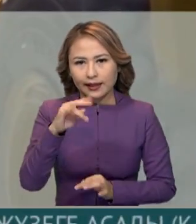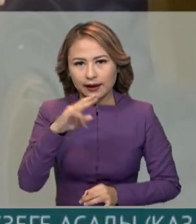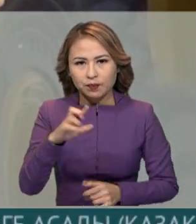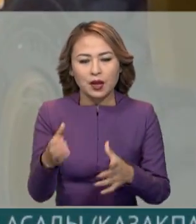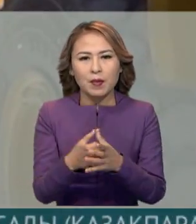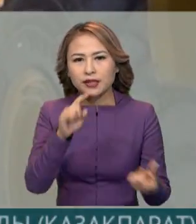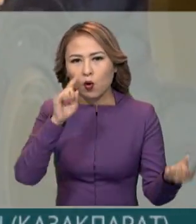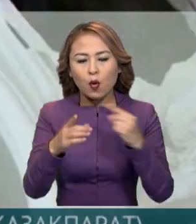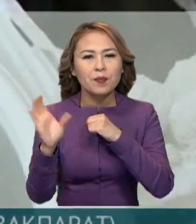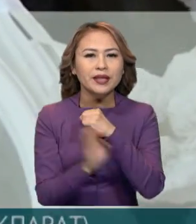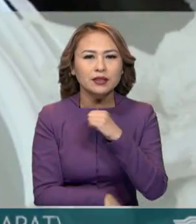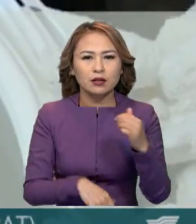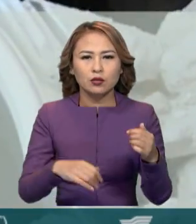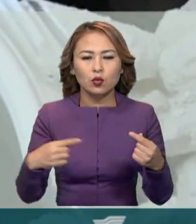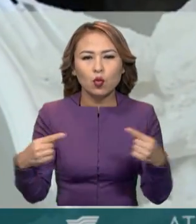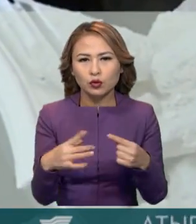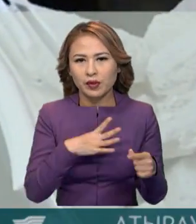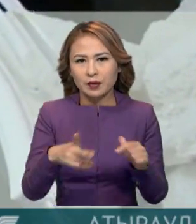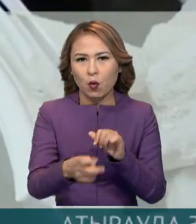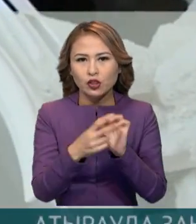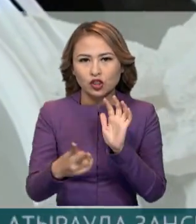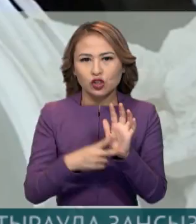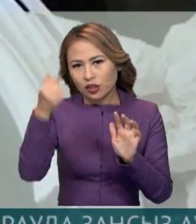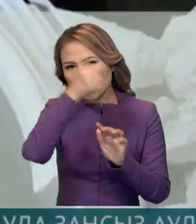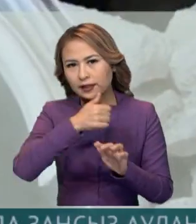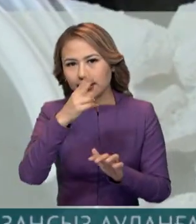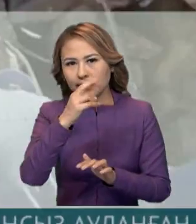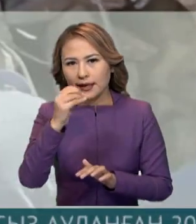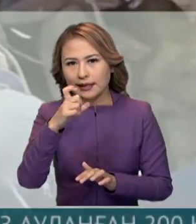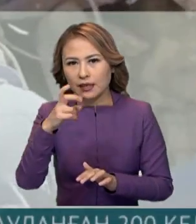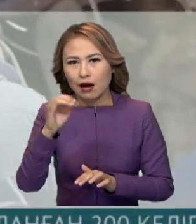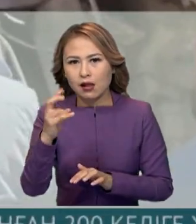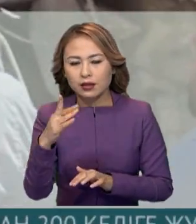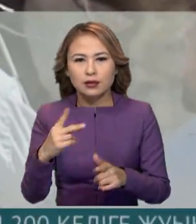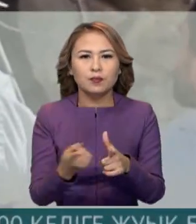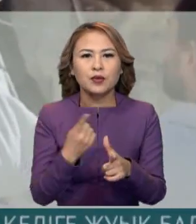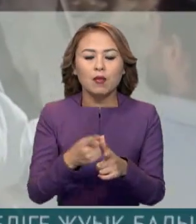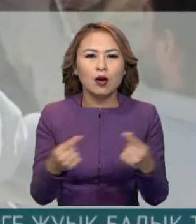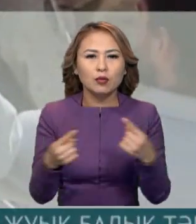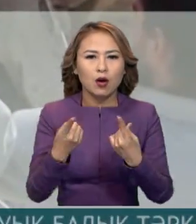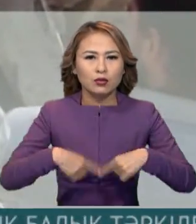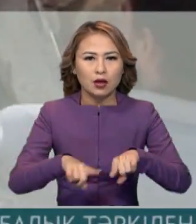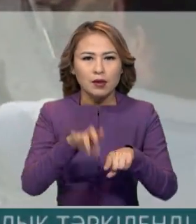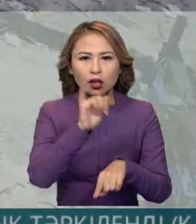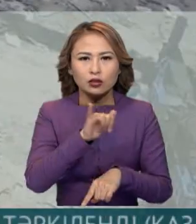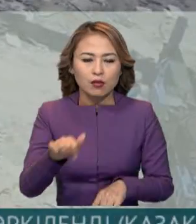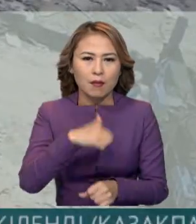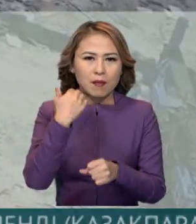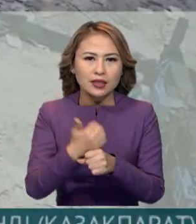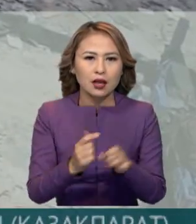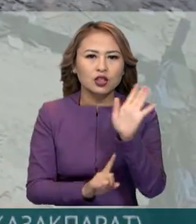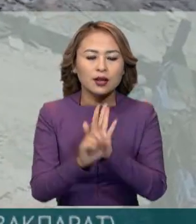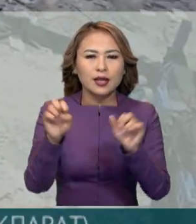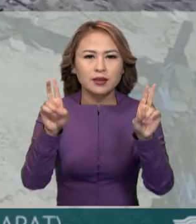– оппозицияның соңғы бекінісі. Онда 2017 жылы 4-ші деэскалация аймағы құрылған болатын. Біріккен ұлттар ұйымы